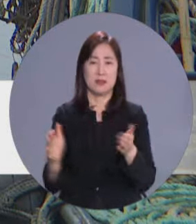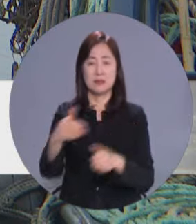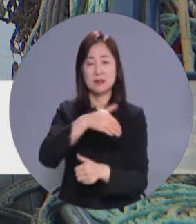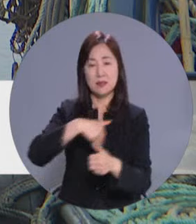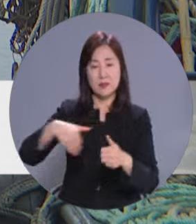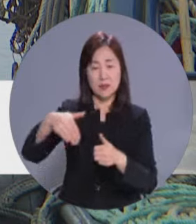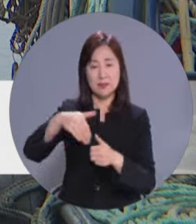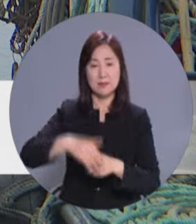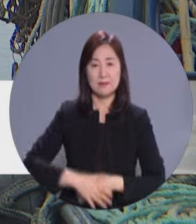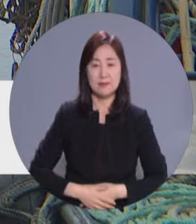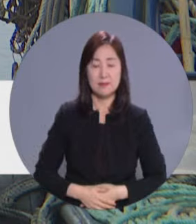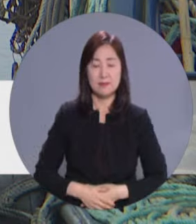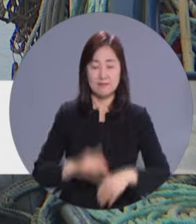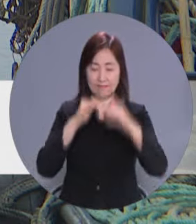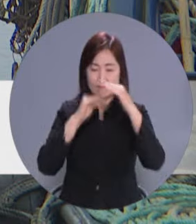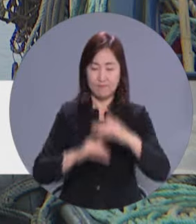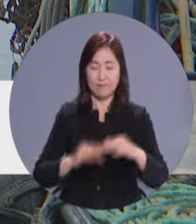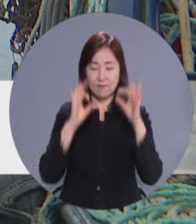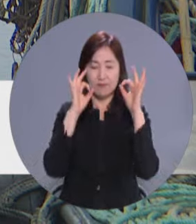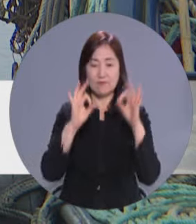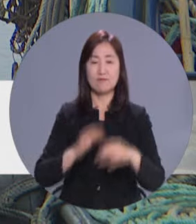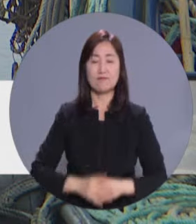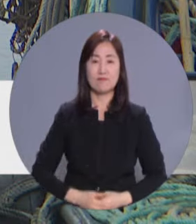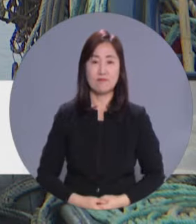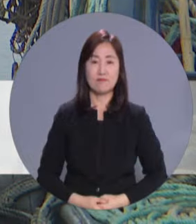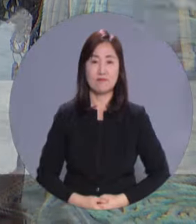입 안준호 기자가